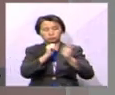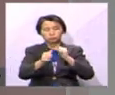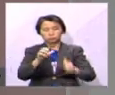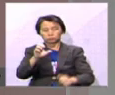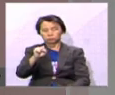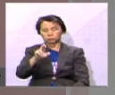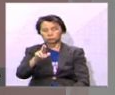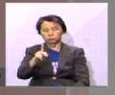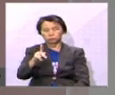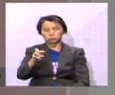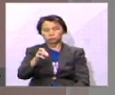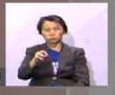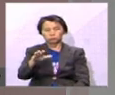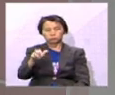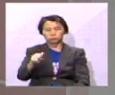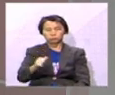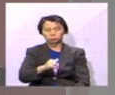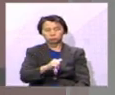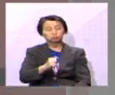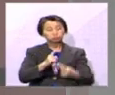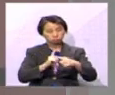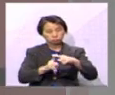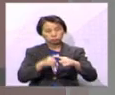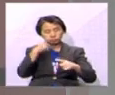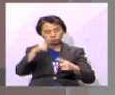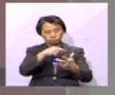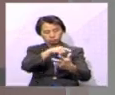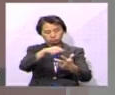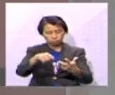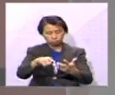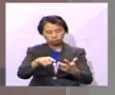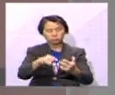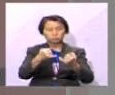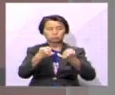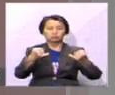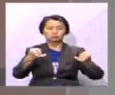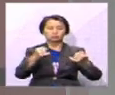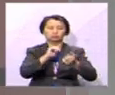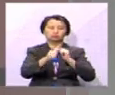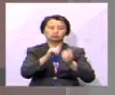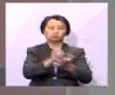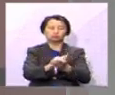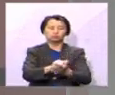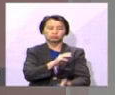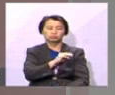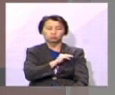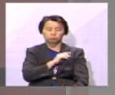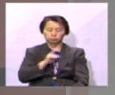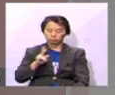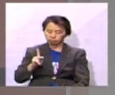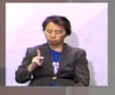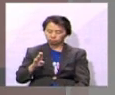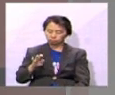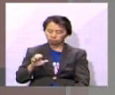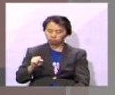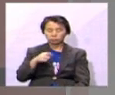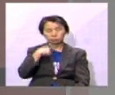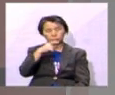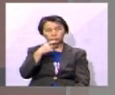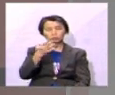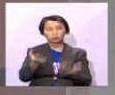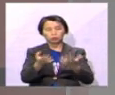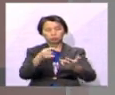Sukma 2018 memberi impak positif kepada ketiga-tiga jenis sukan itu. Menteri Belia dan Sukan Khairi Jamaluddin berkata